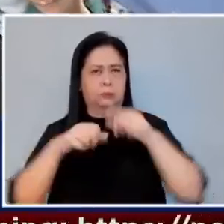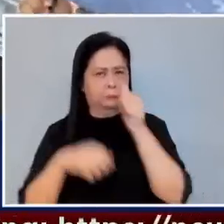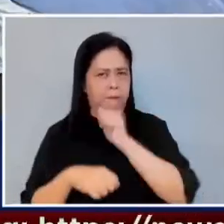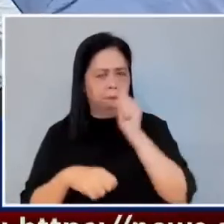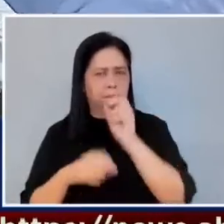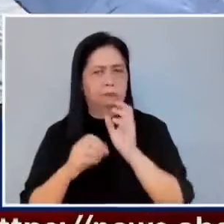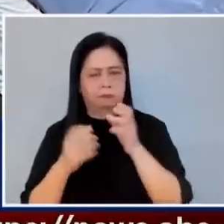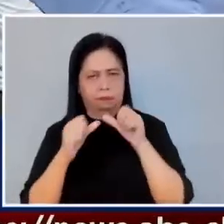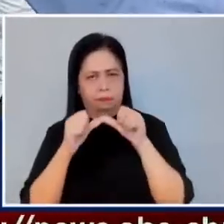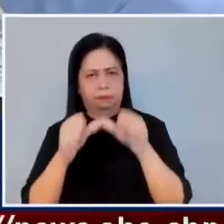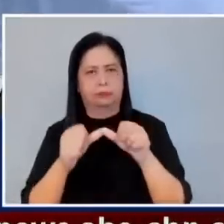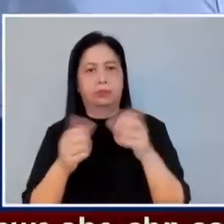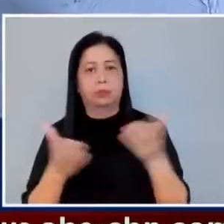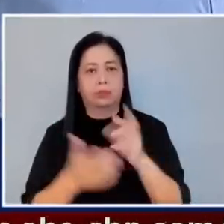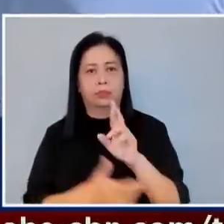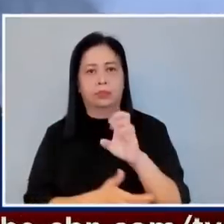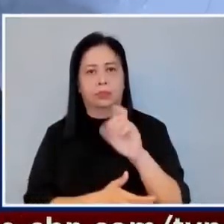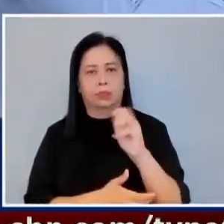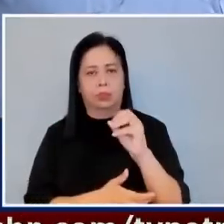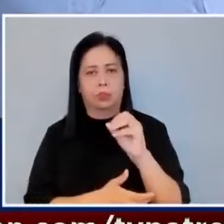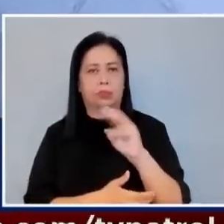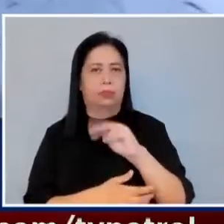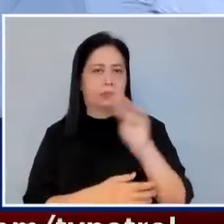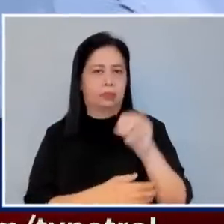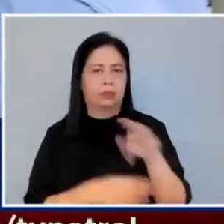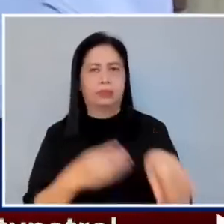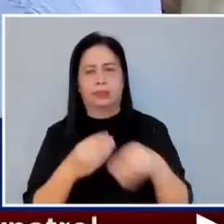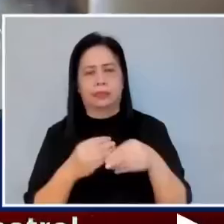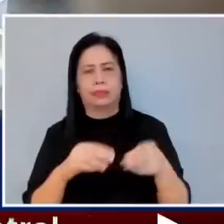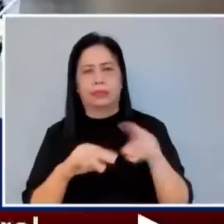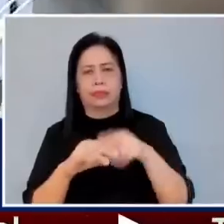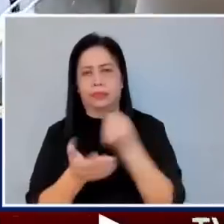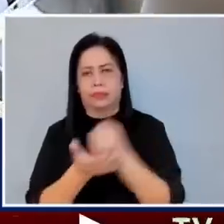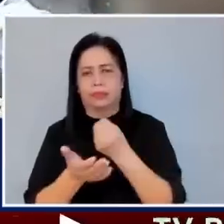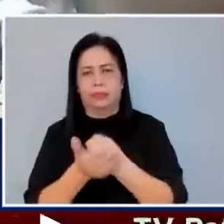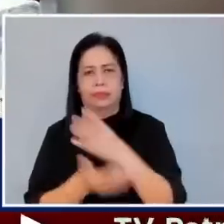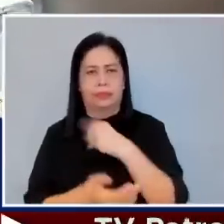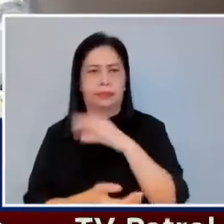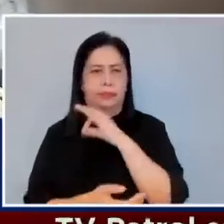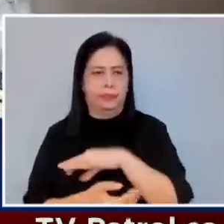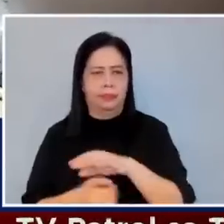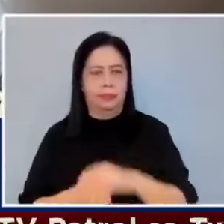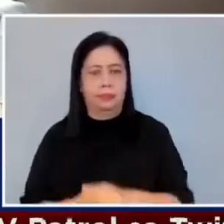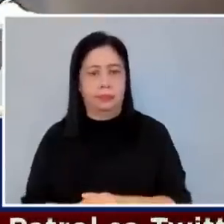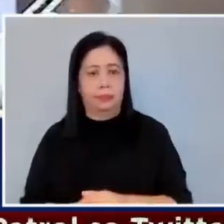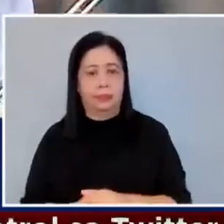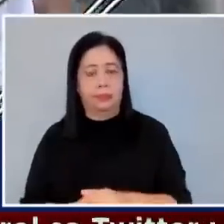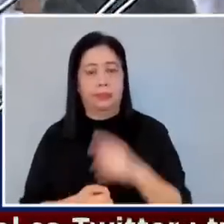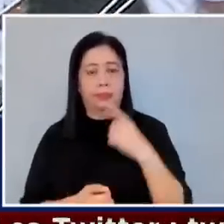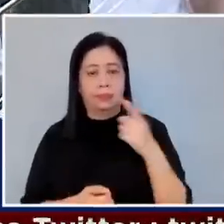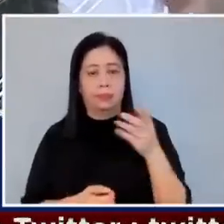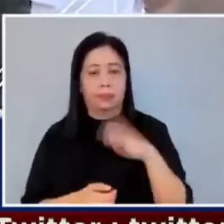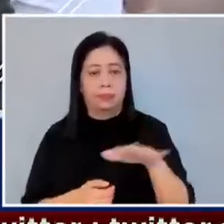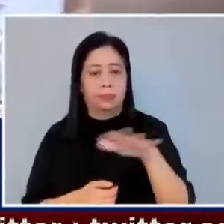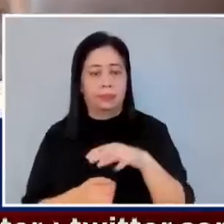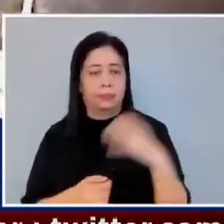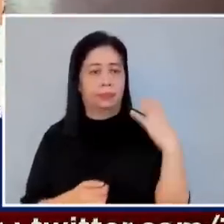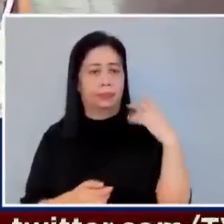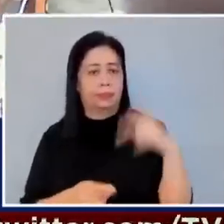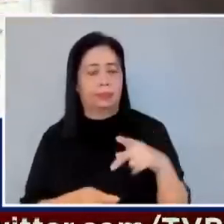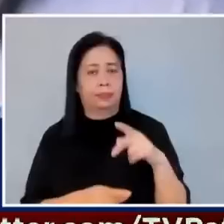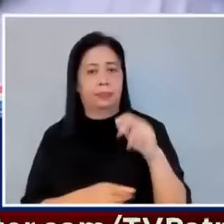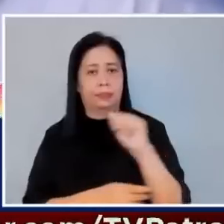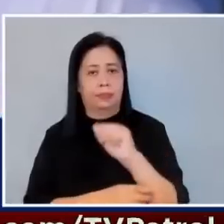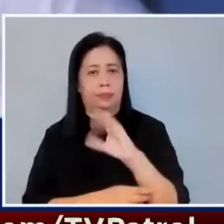Maynila para muling ipanawagan ang dagdag sahod at benepisyo. Ayon kay Vladimir Ketua, Chairperson ng Alliance of